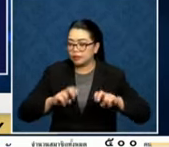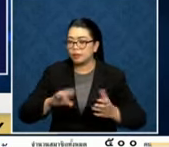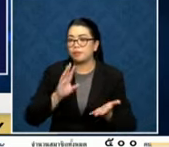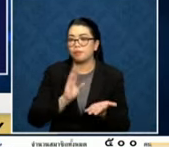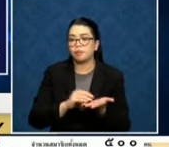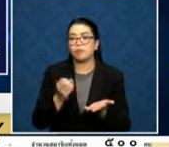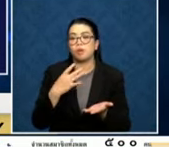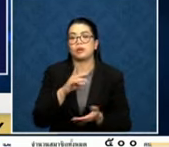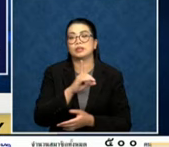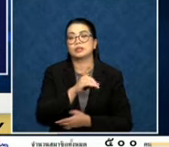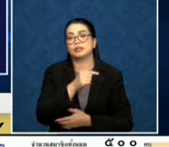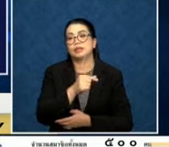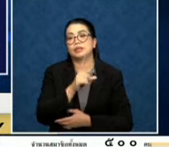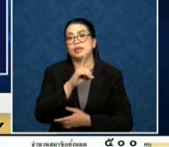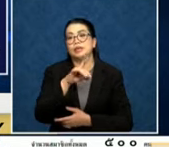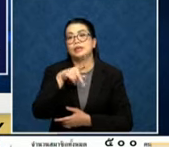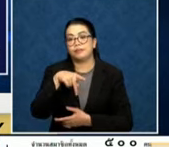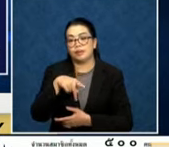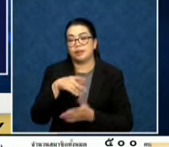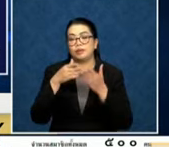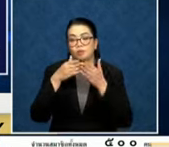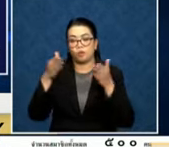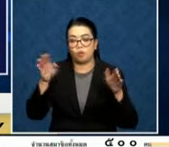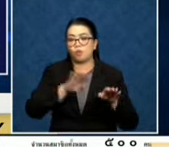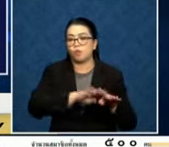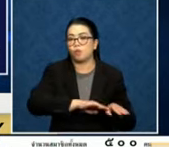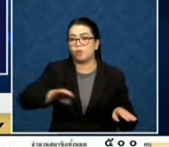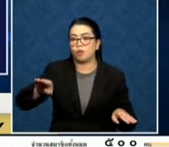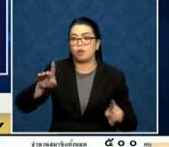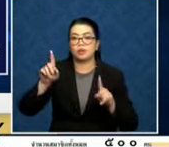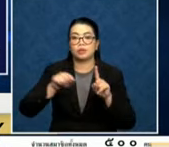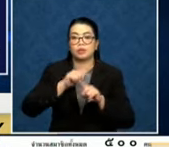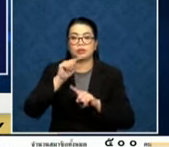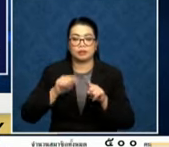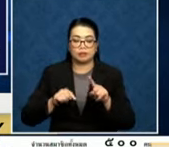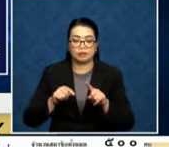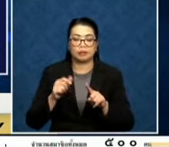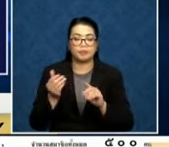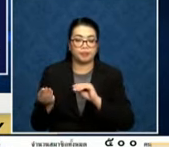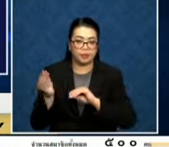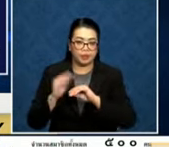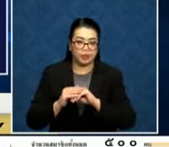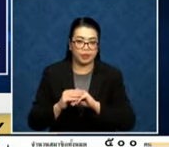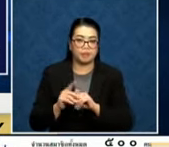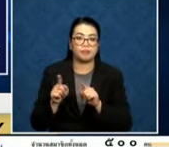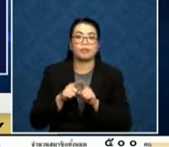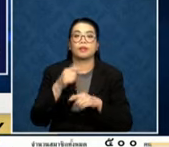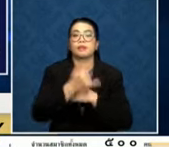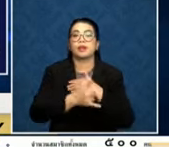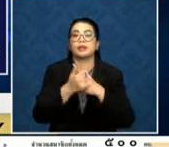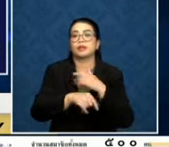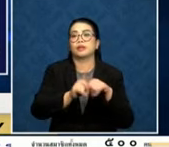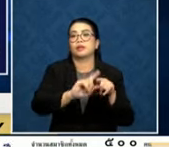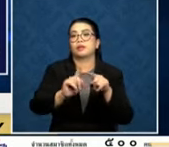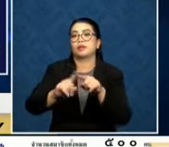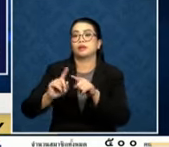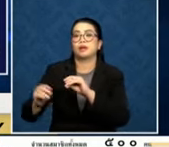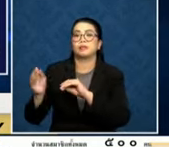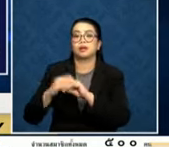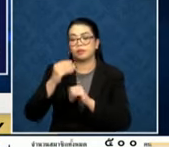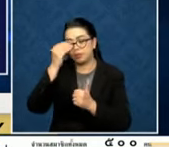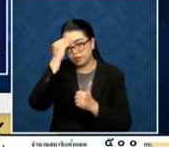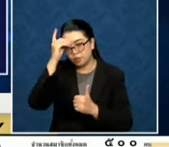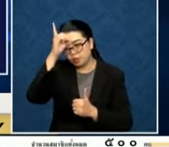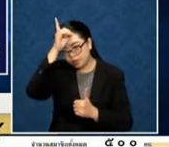ว่า GDPของไทยจะโตขึ้นในภาพรวม 1-4 perต่อปีครับเหมือนที่เคยเกิดขึ้นในหลายๆประเทศครับไม่ว่าจะเป็นญี่ปุ่น